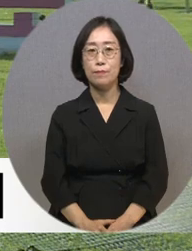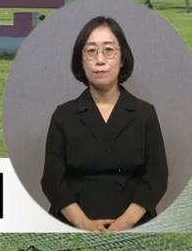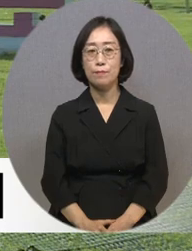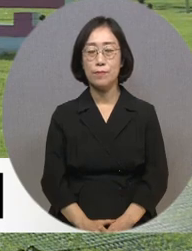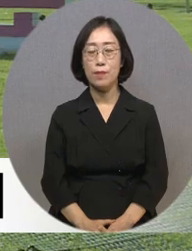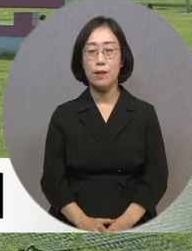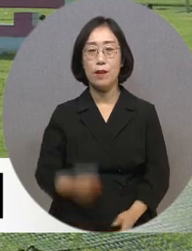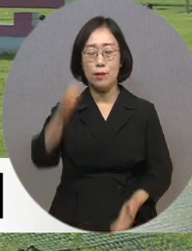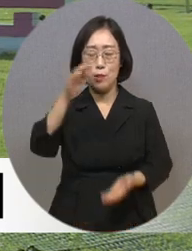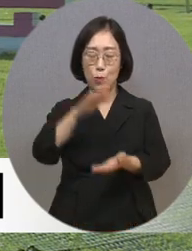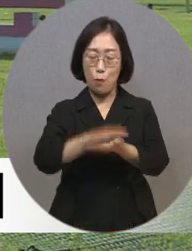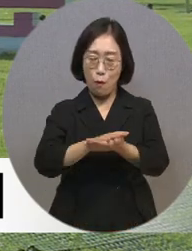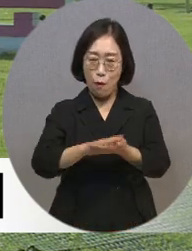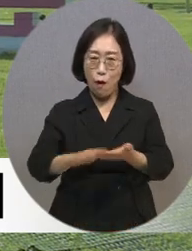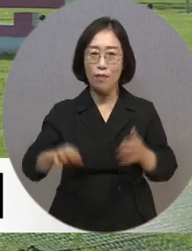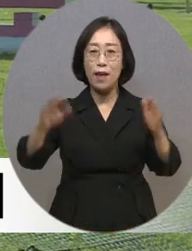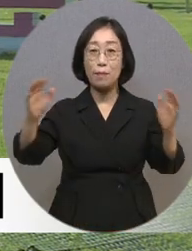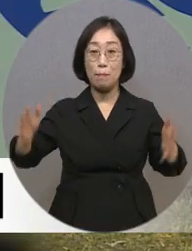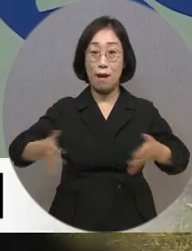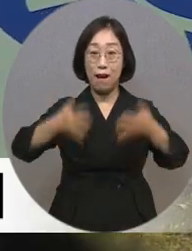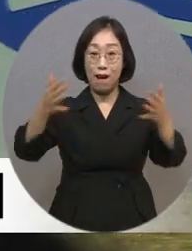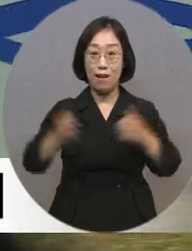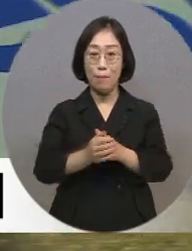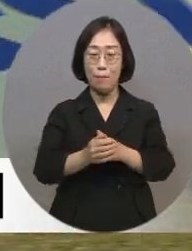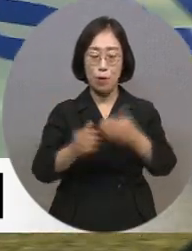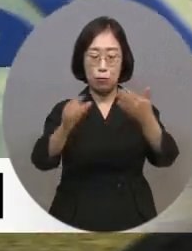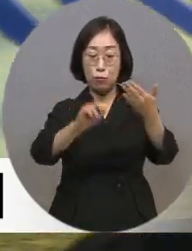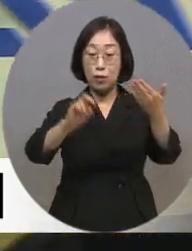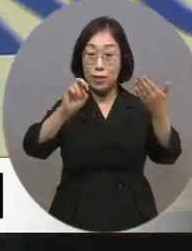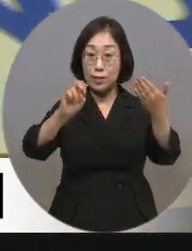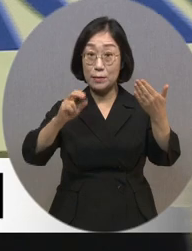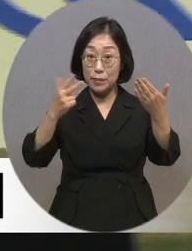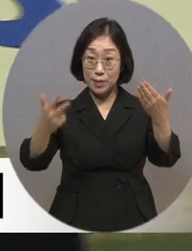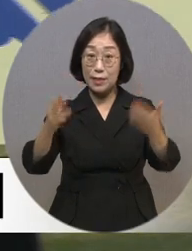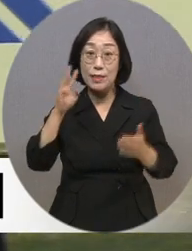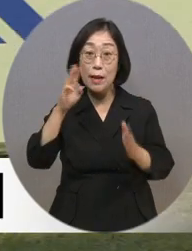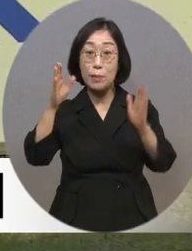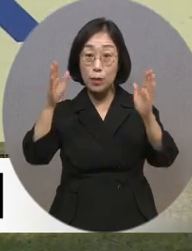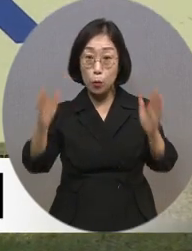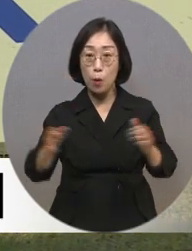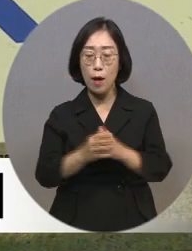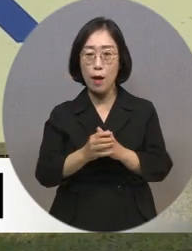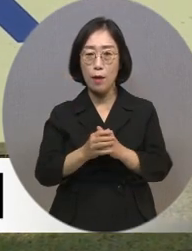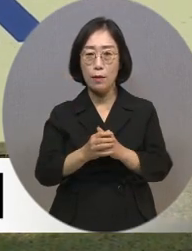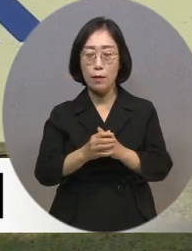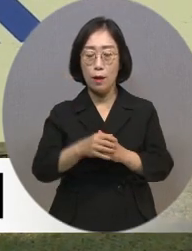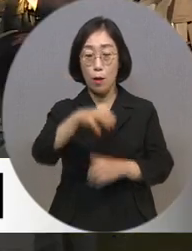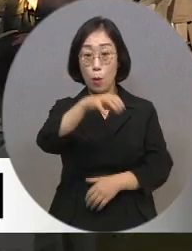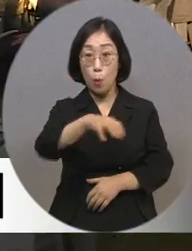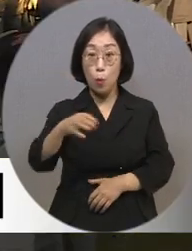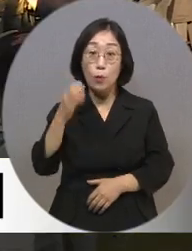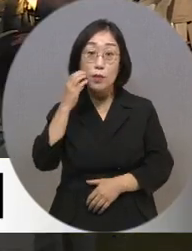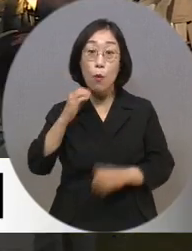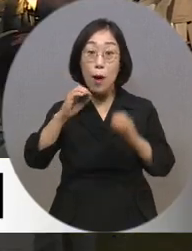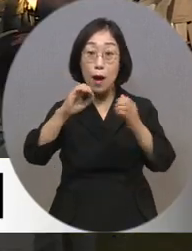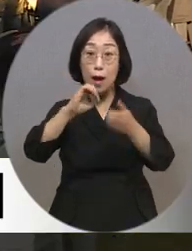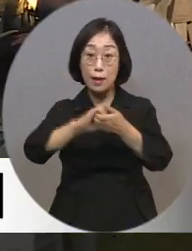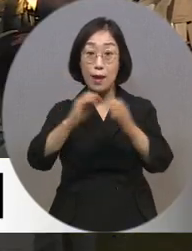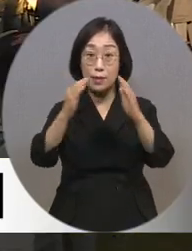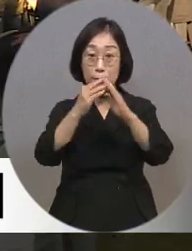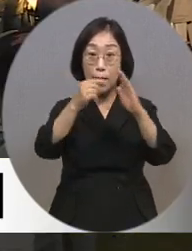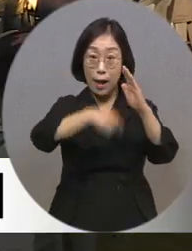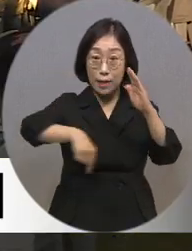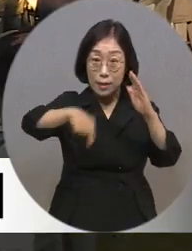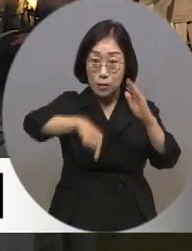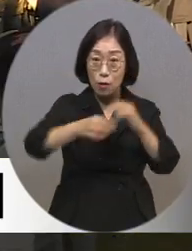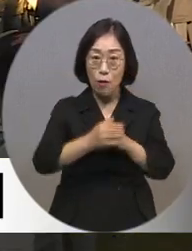선선한 가을 바람과 함께 지난 27일부터 3일간 청와대 헬기장과 춘추관에서 2024 A플러스